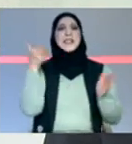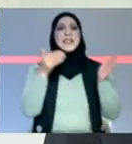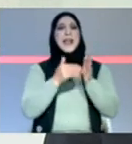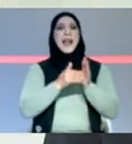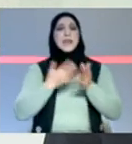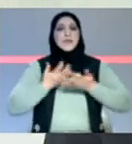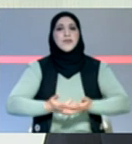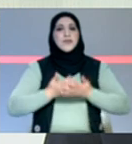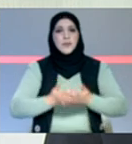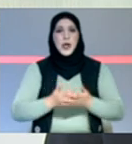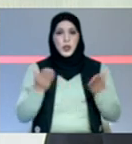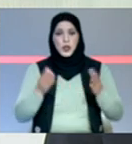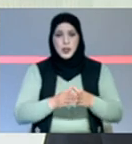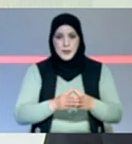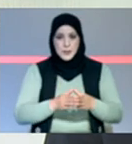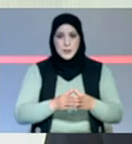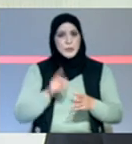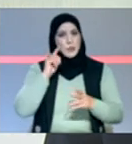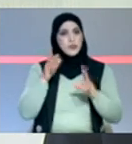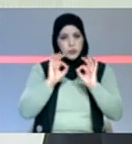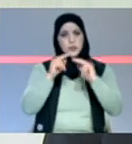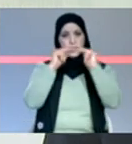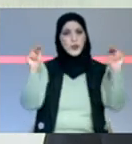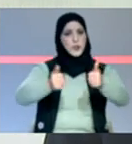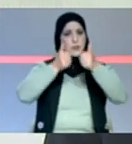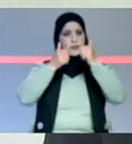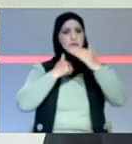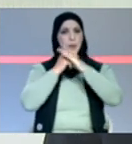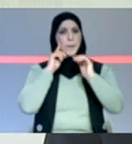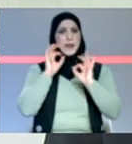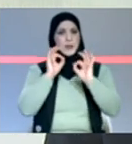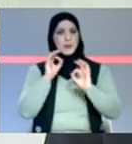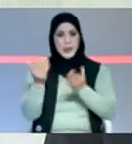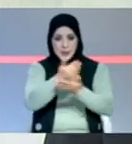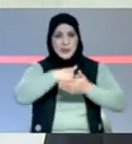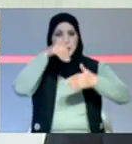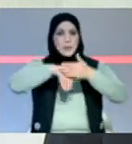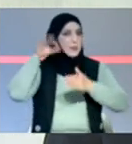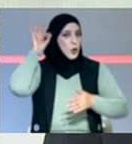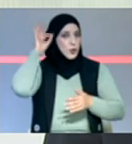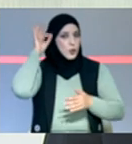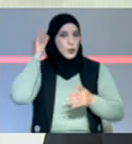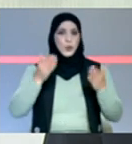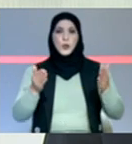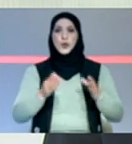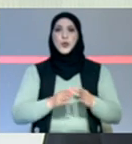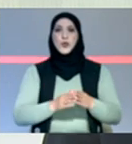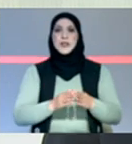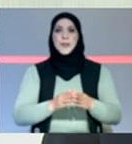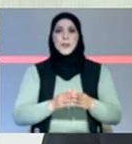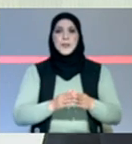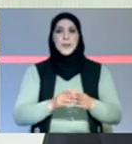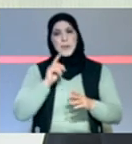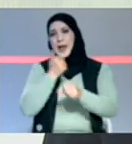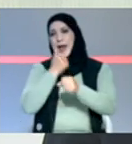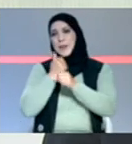كيف موسم معناها مستوى قياسي. احنا استهلاكنا تقريبا داخليا في زيت الزيتون بين 30 و35 ألف طن سنويا تقريبا. عم